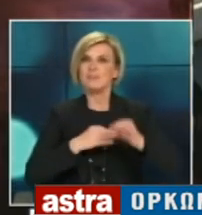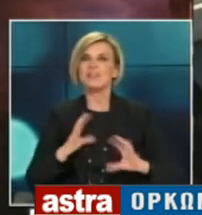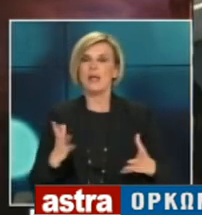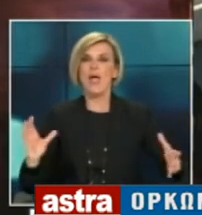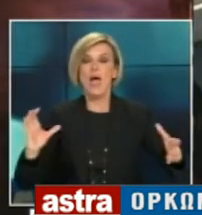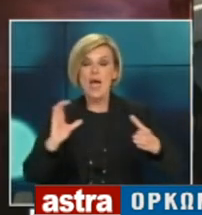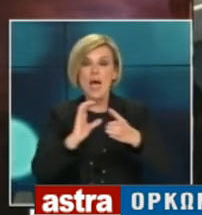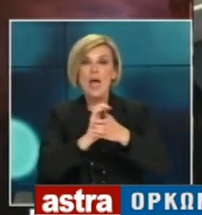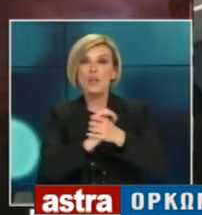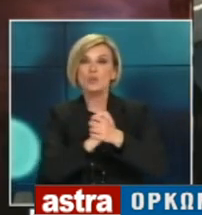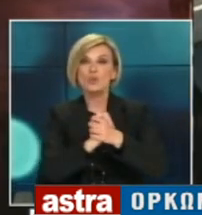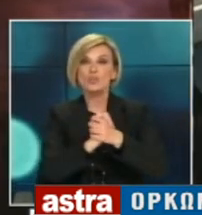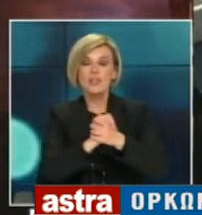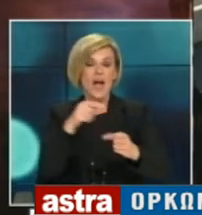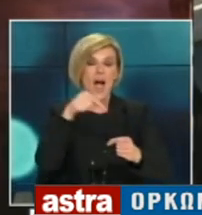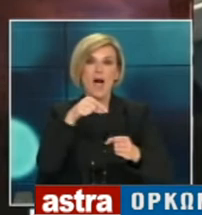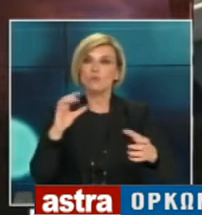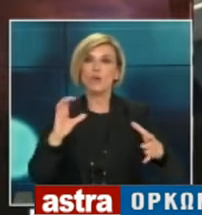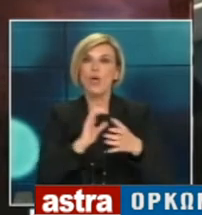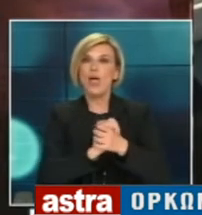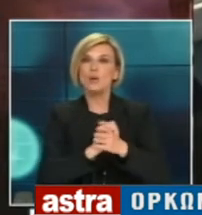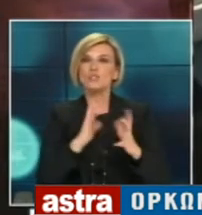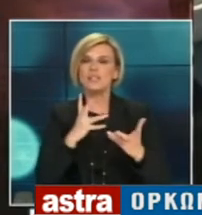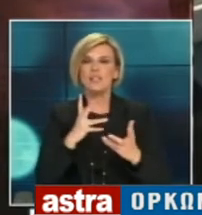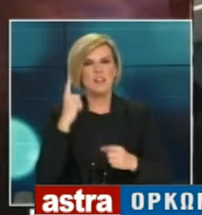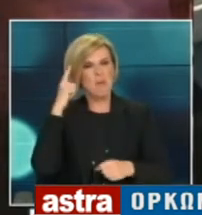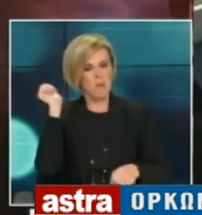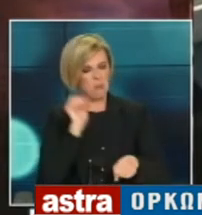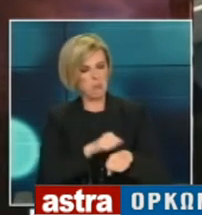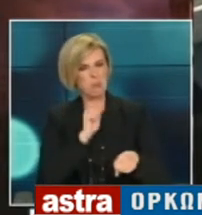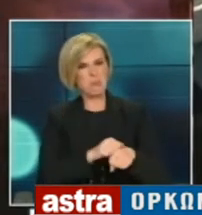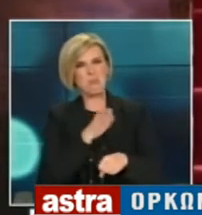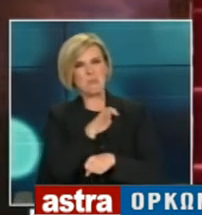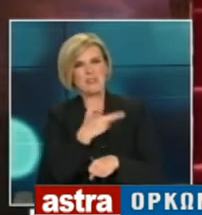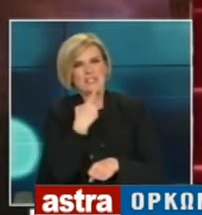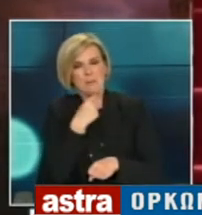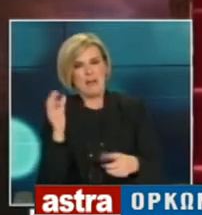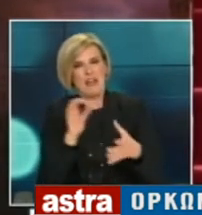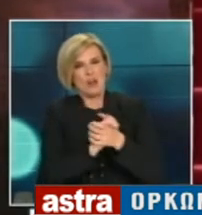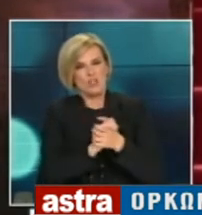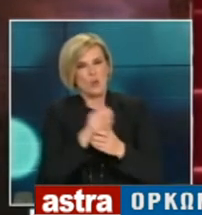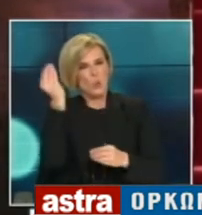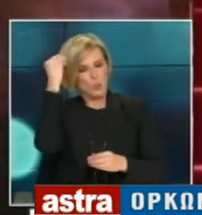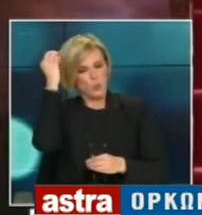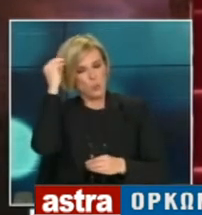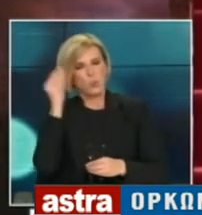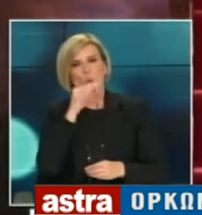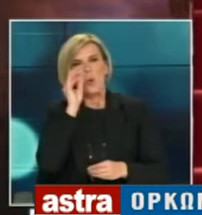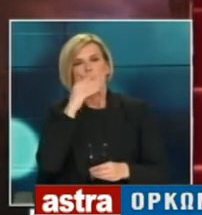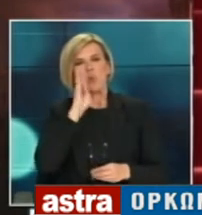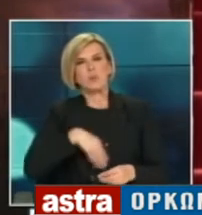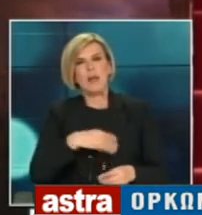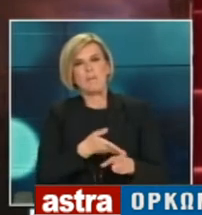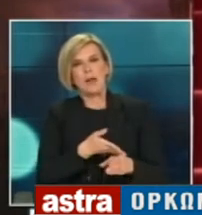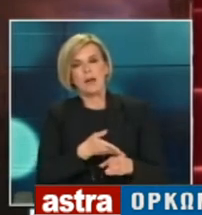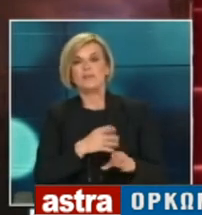για κάποιους αυτό μπορεί να φαντάζει μια ηλίθια ευχή. Ξέρω ότι οι συνέπειες του